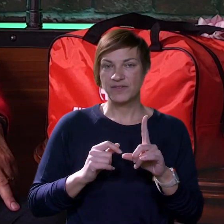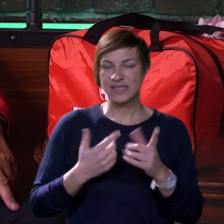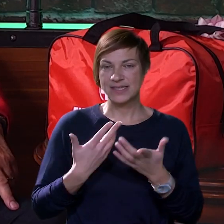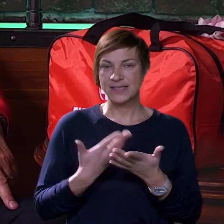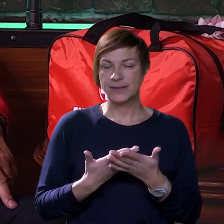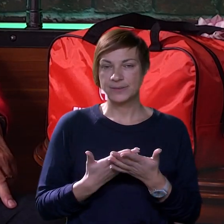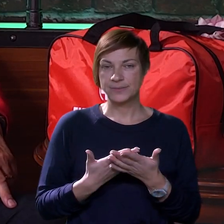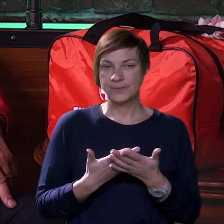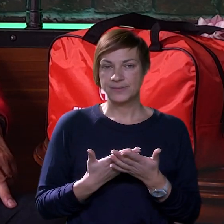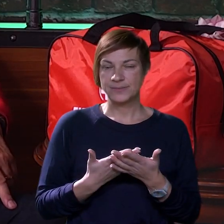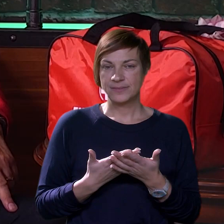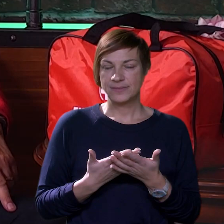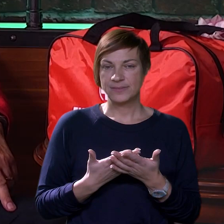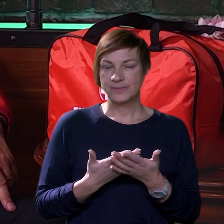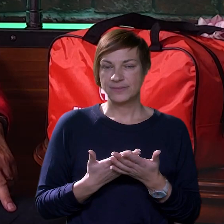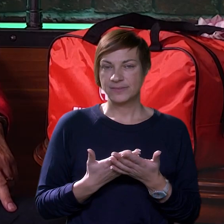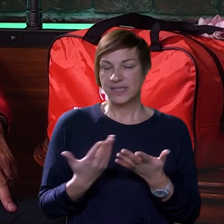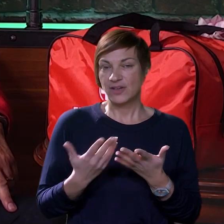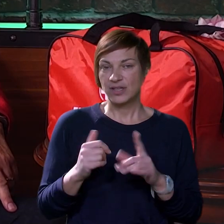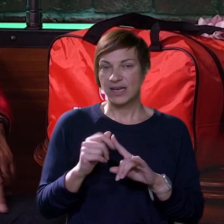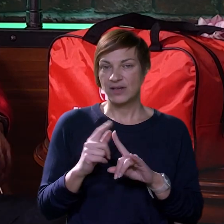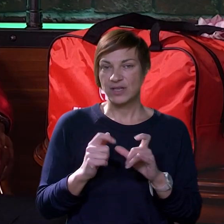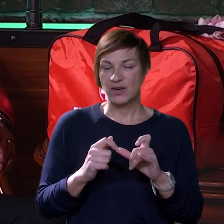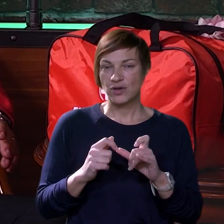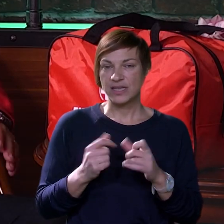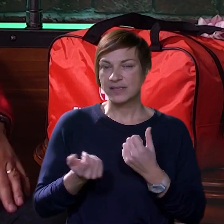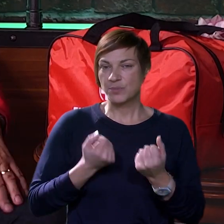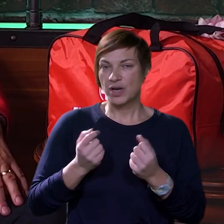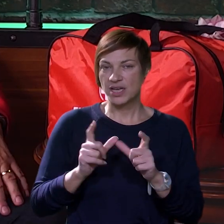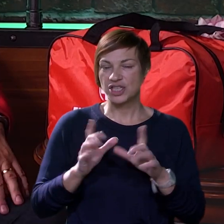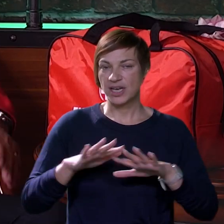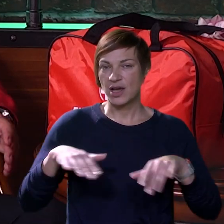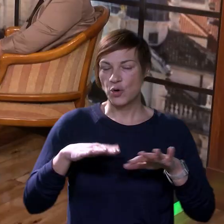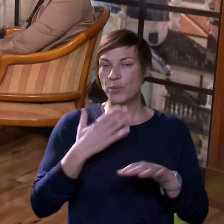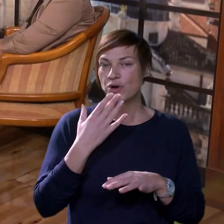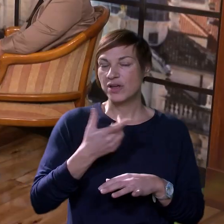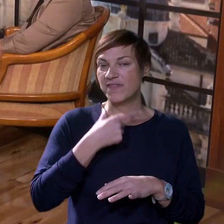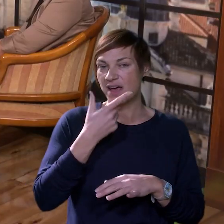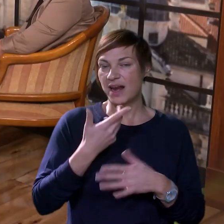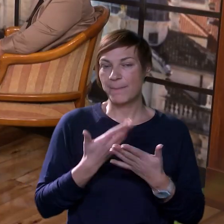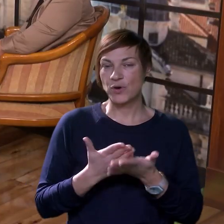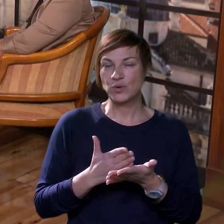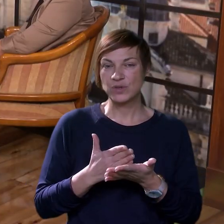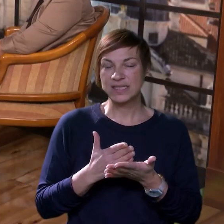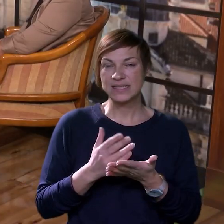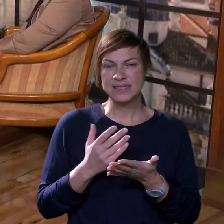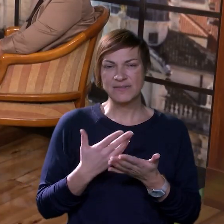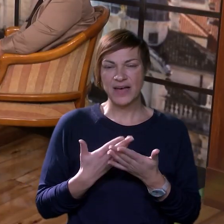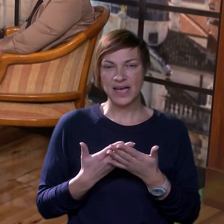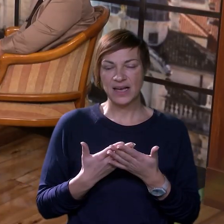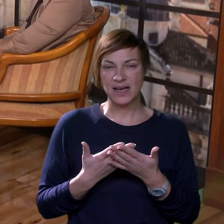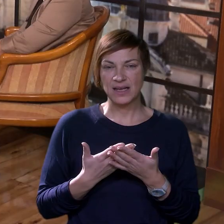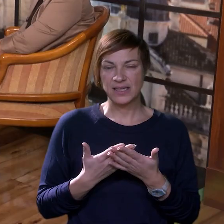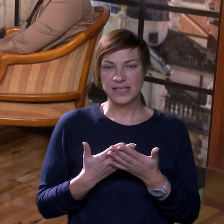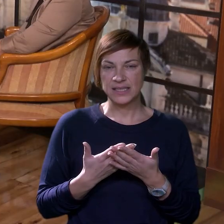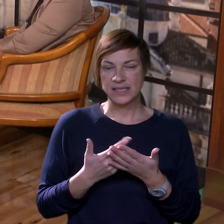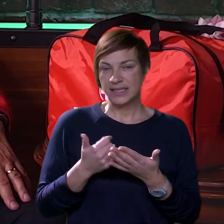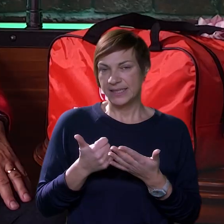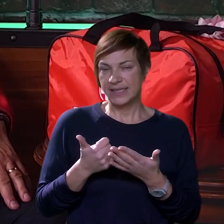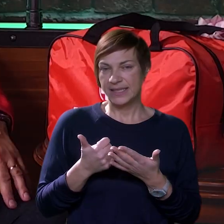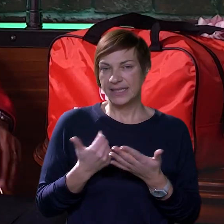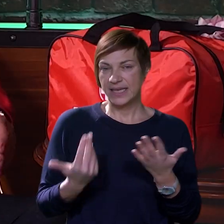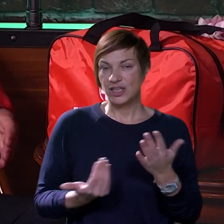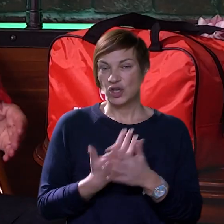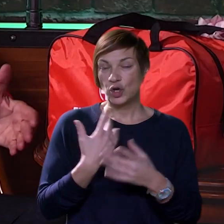Štikovici. Tako da nauče kodeks ponašanja u moru i hvala Bogu da svaka, to je za njih isto